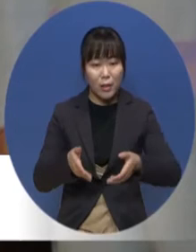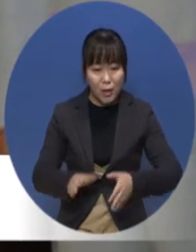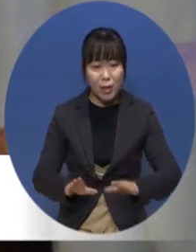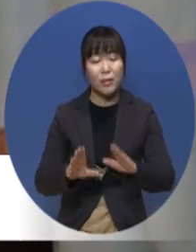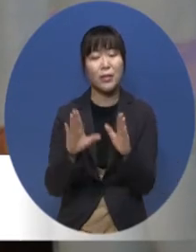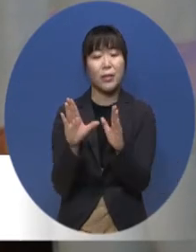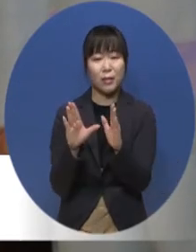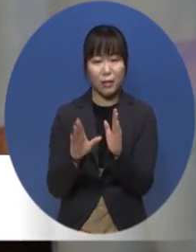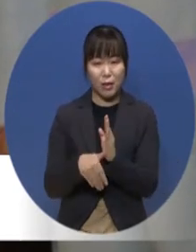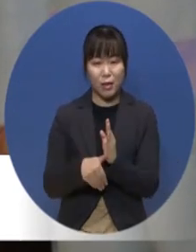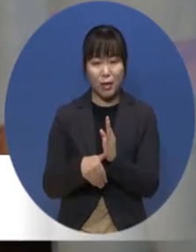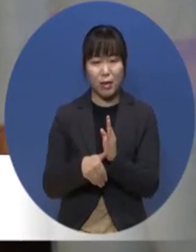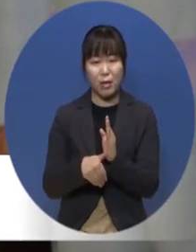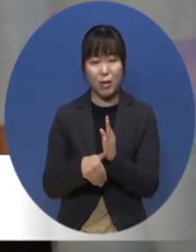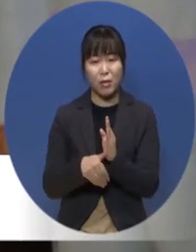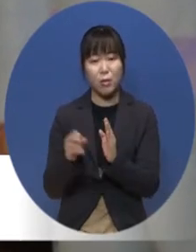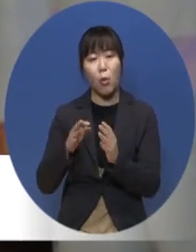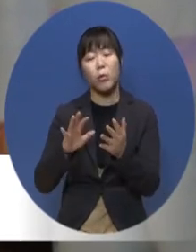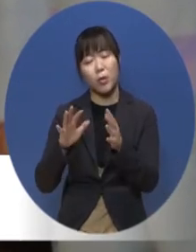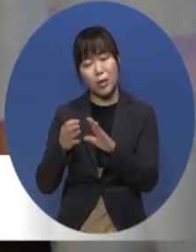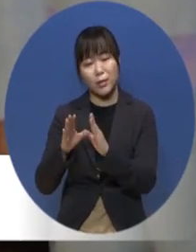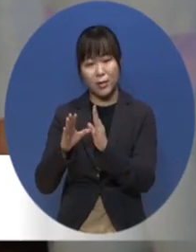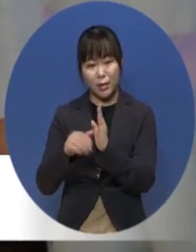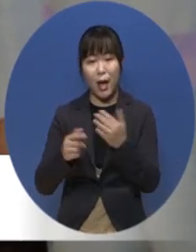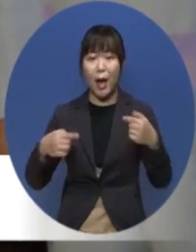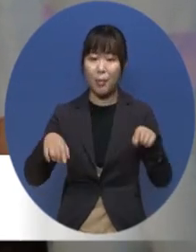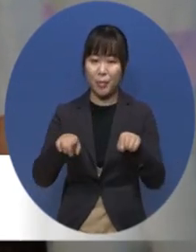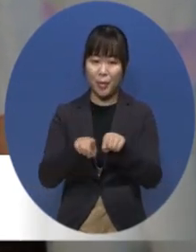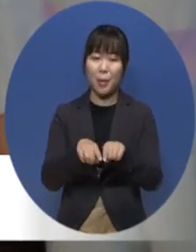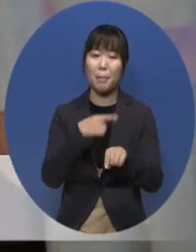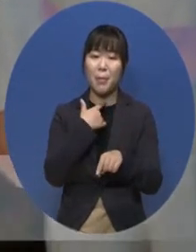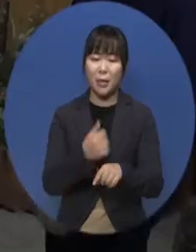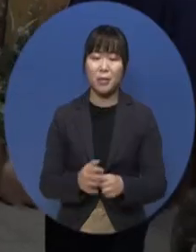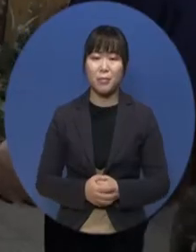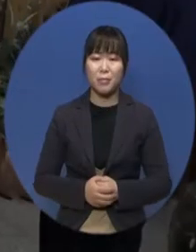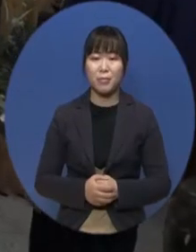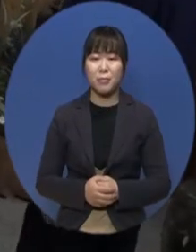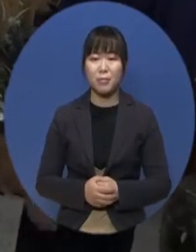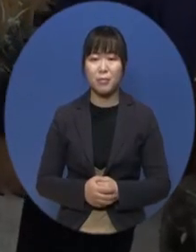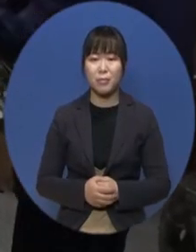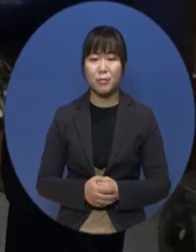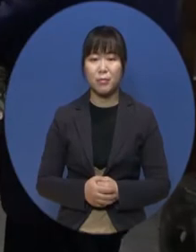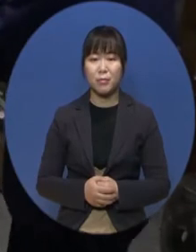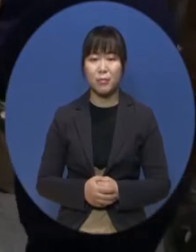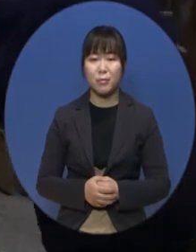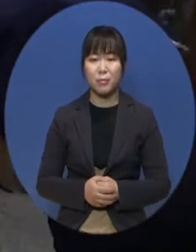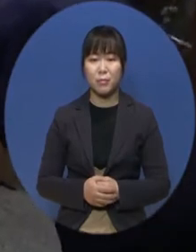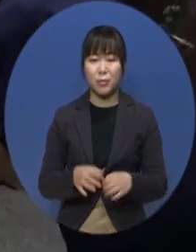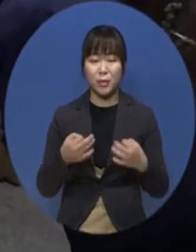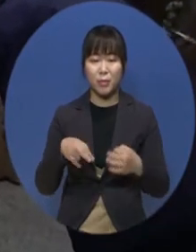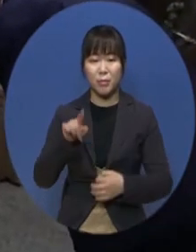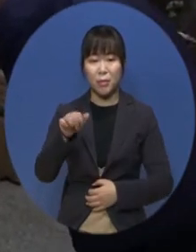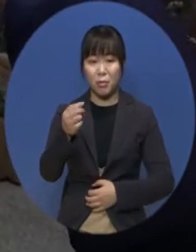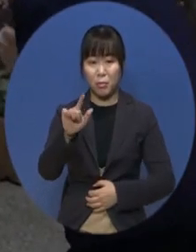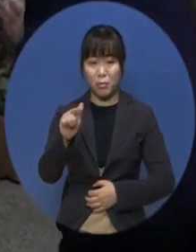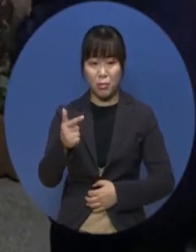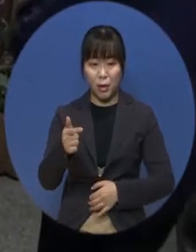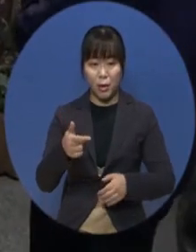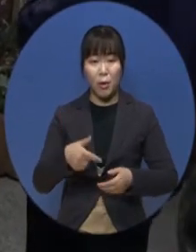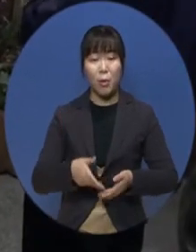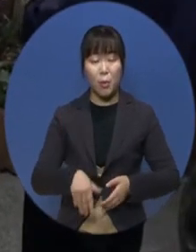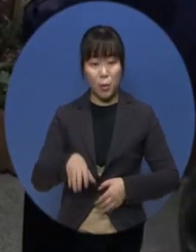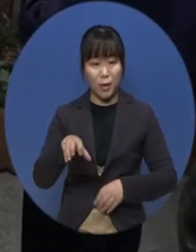탄신기념일에 그 서거기념일에 이렇게 같이 행사들을 하고 있었습니다. 김석환 회장은 고향인